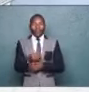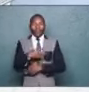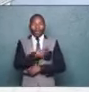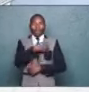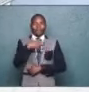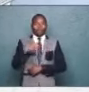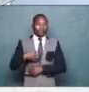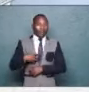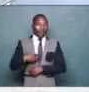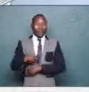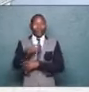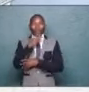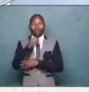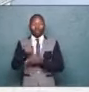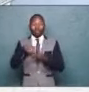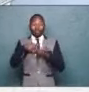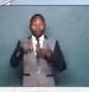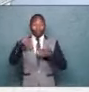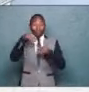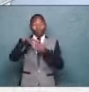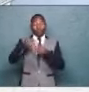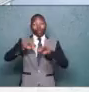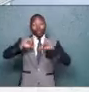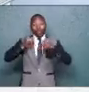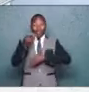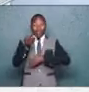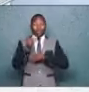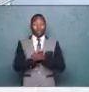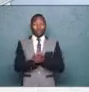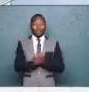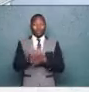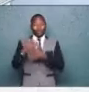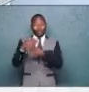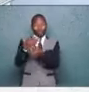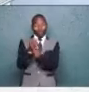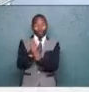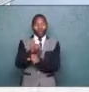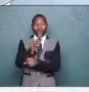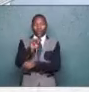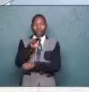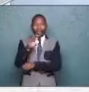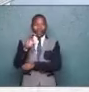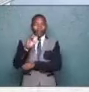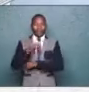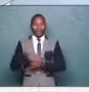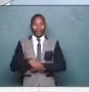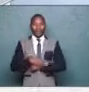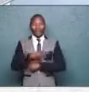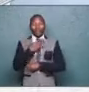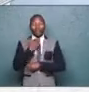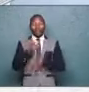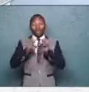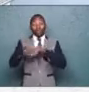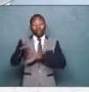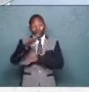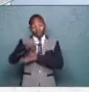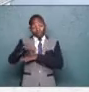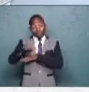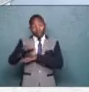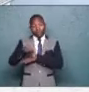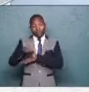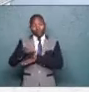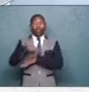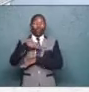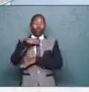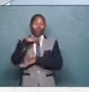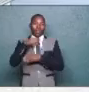Amayi ndi abambo, pakalembera wa voti woyesera ameneyu bungo loyendetsa zisankho likufuna okhawo amene ali